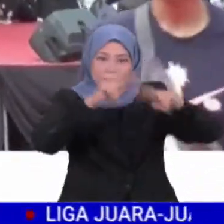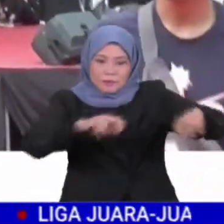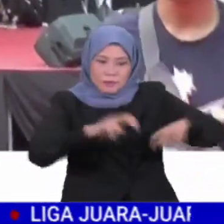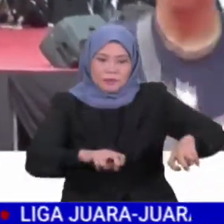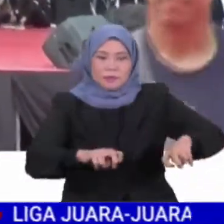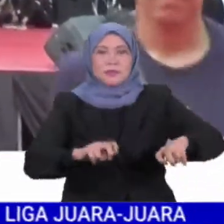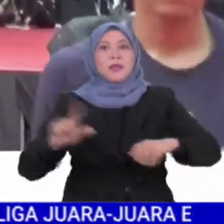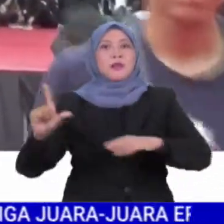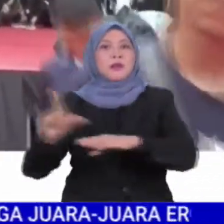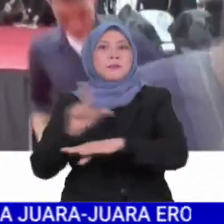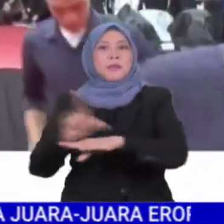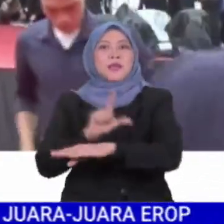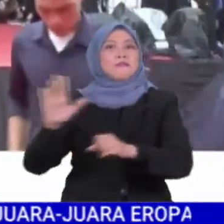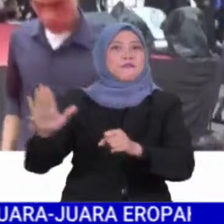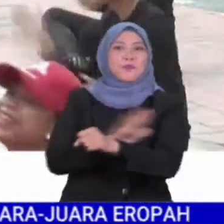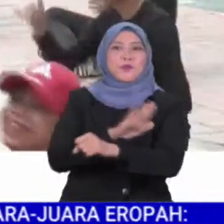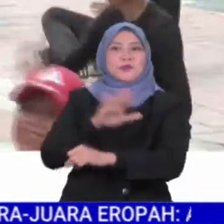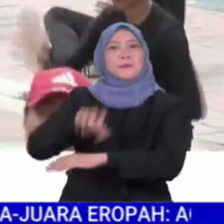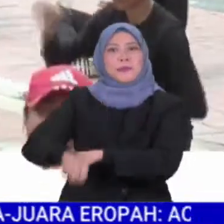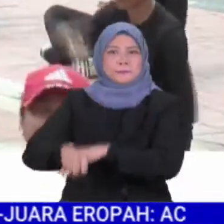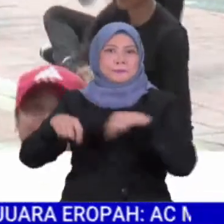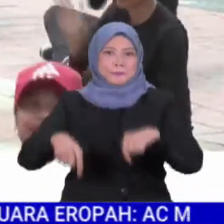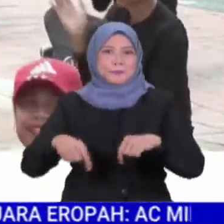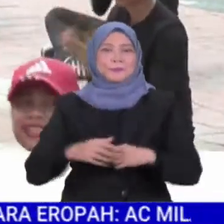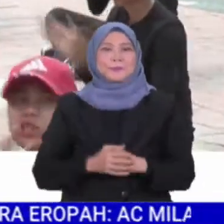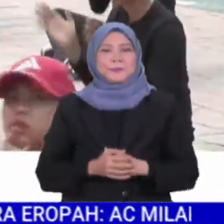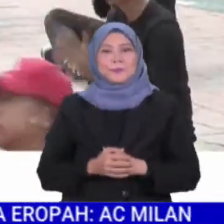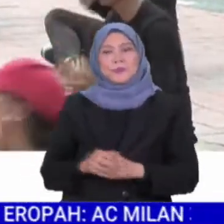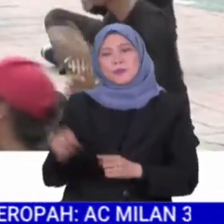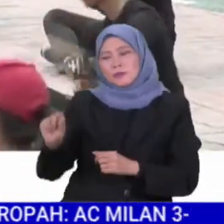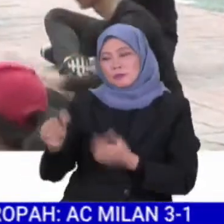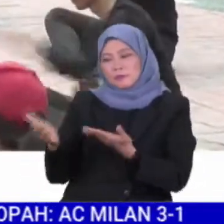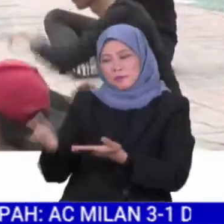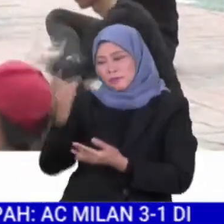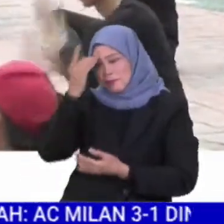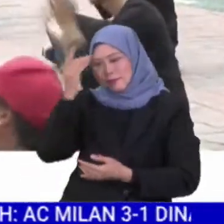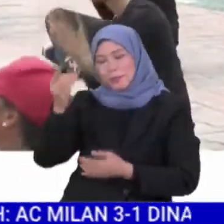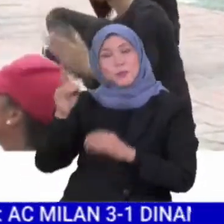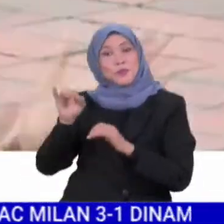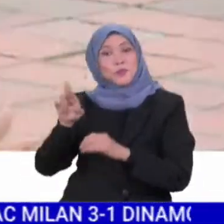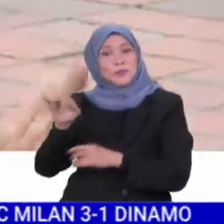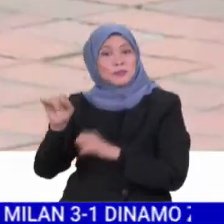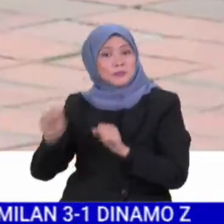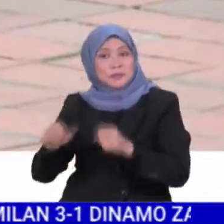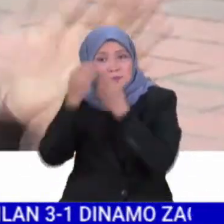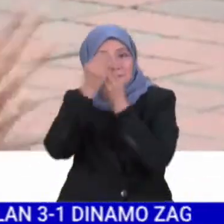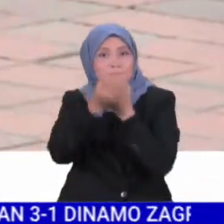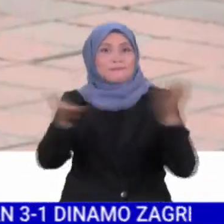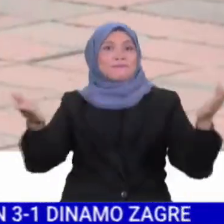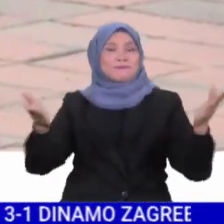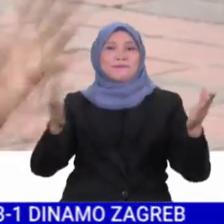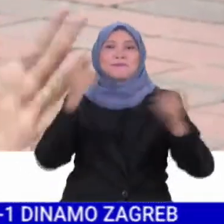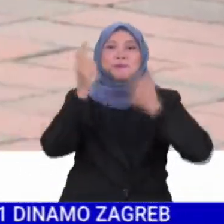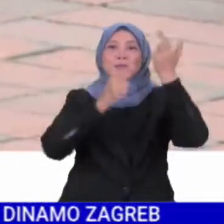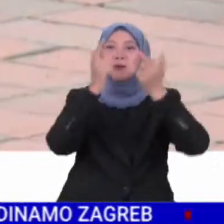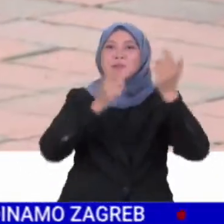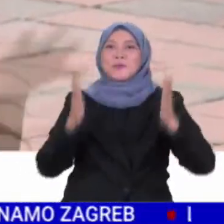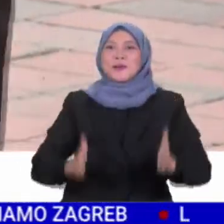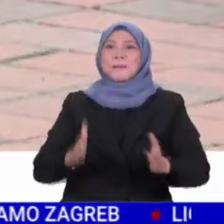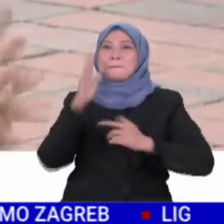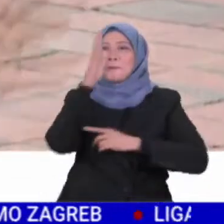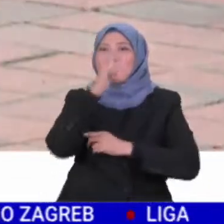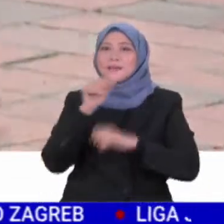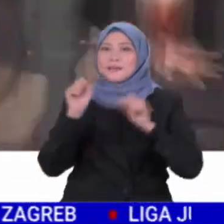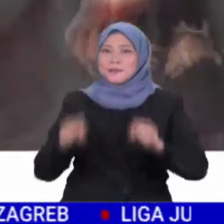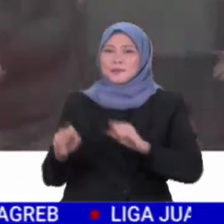raktai penuh pada malam ini. Datuk Seri, sedikit mungkin Datuk Seri boleh war-warkan kepada pengunjung di Melaka untuk